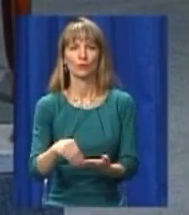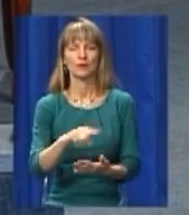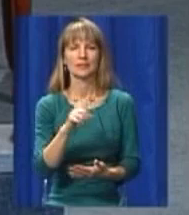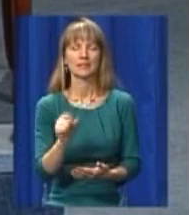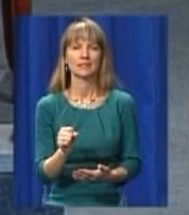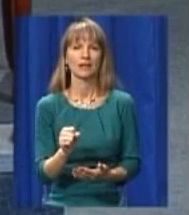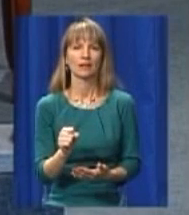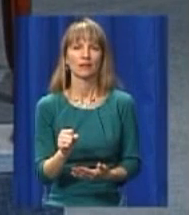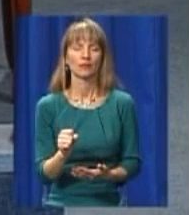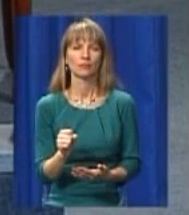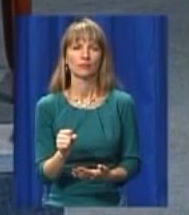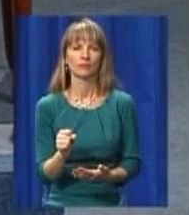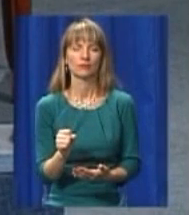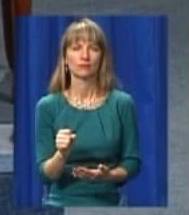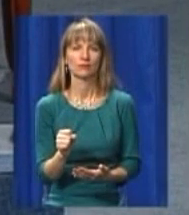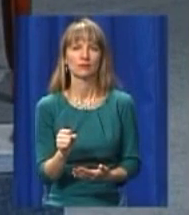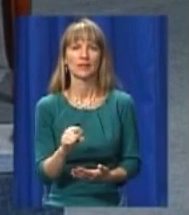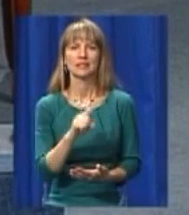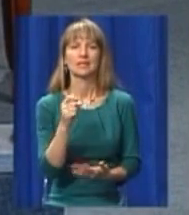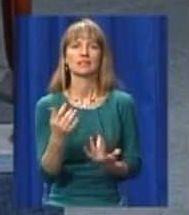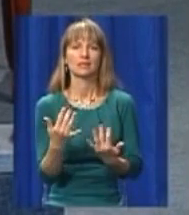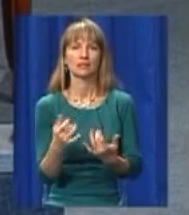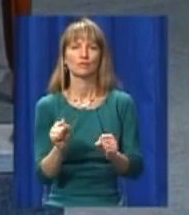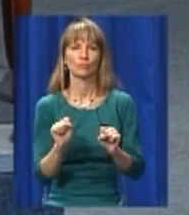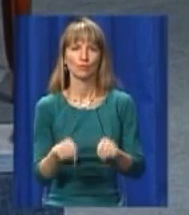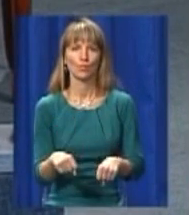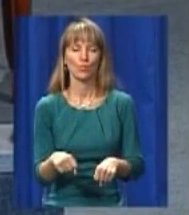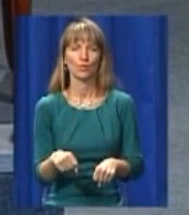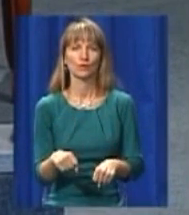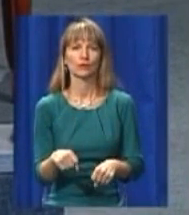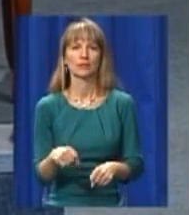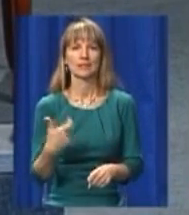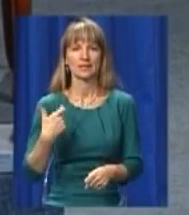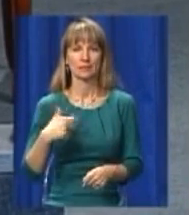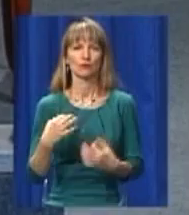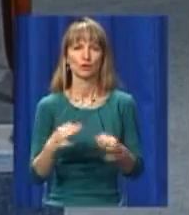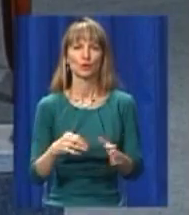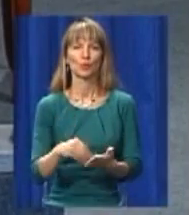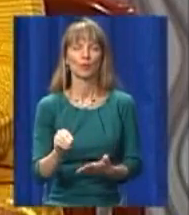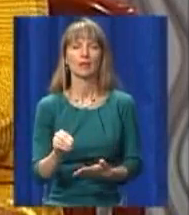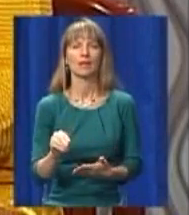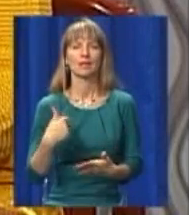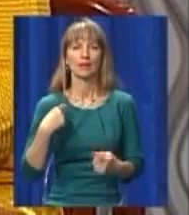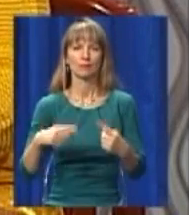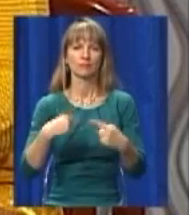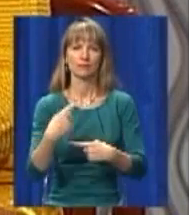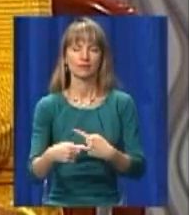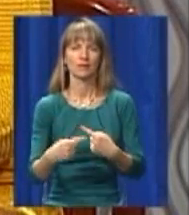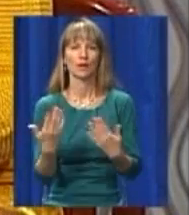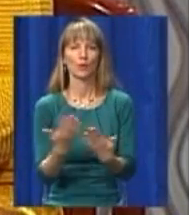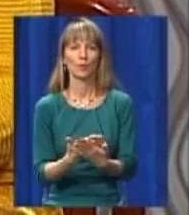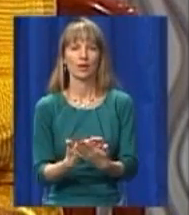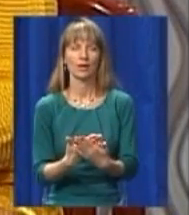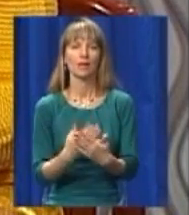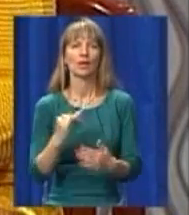за, навіть, я не знаю, за скільки, ну, можна собі дозволити. Тож я пропоную вам перейти до нашої наступної